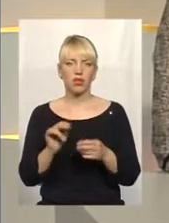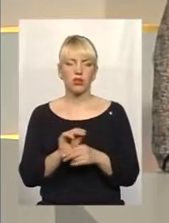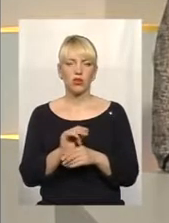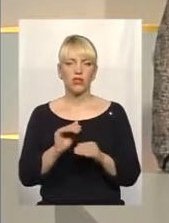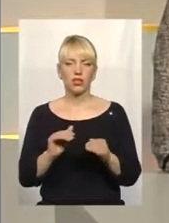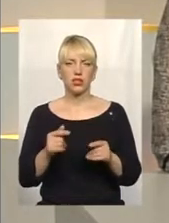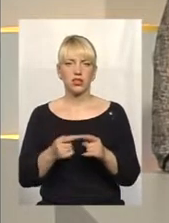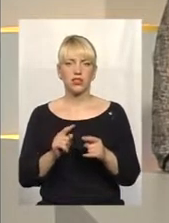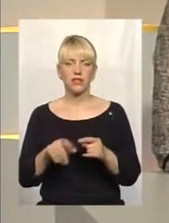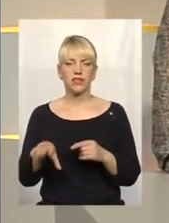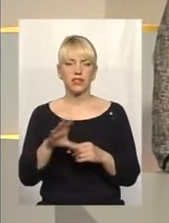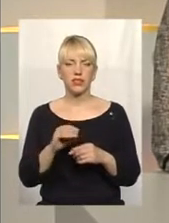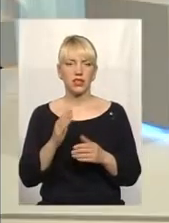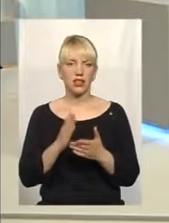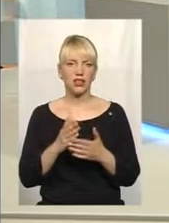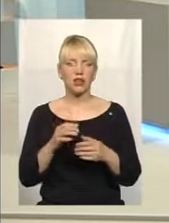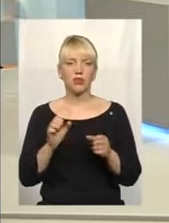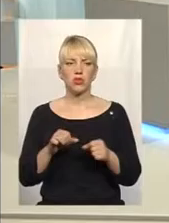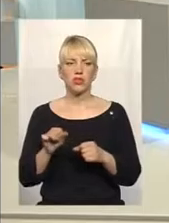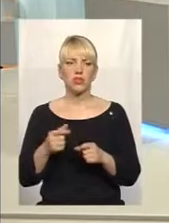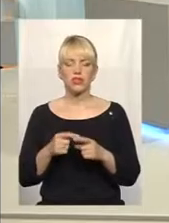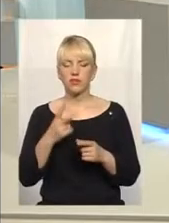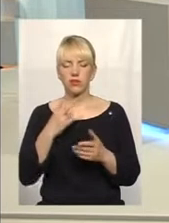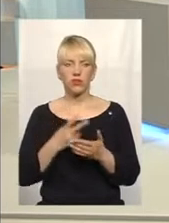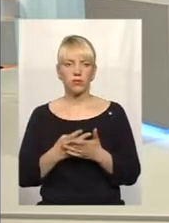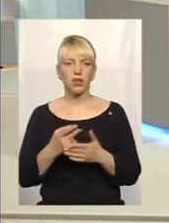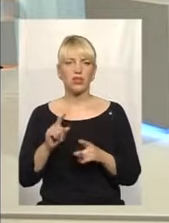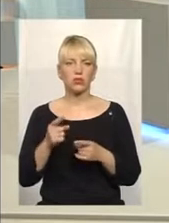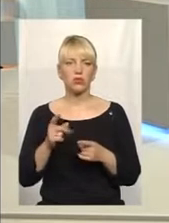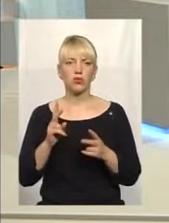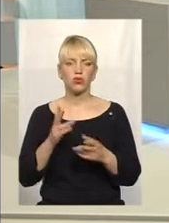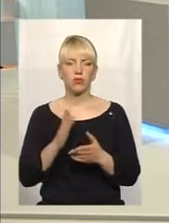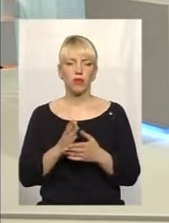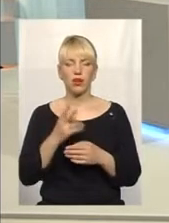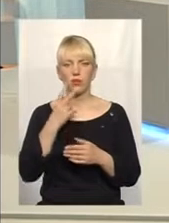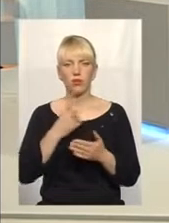чим хворіють діти, у нас в області він є, він відображений, і тому хто